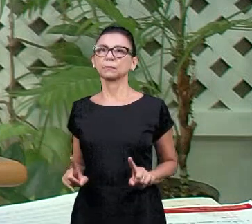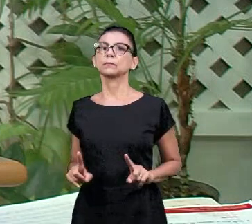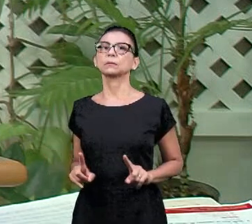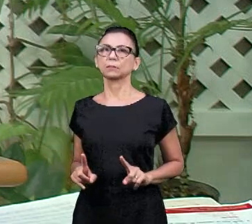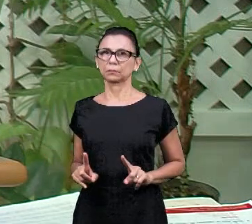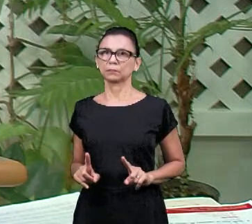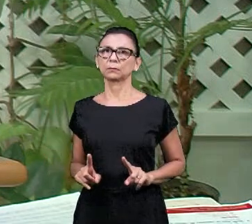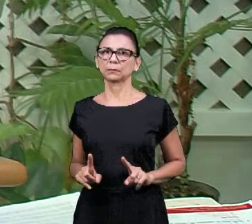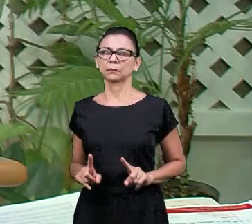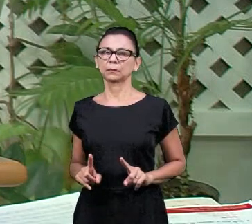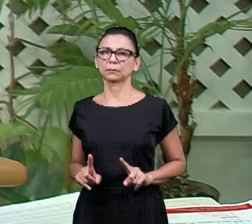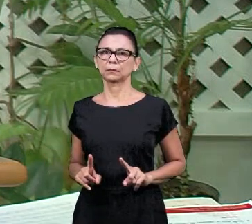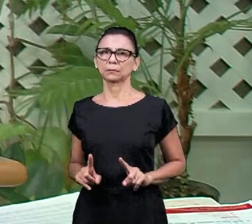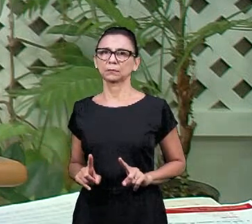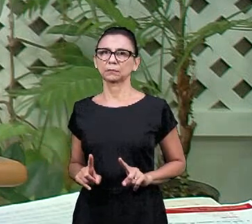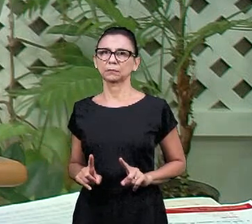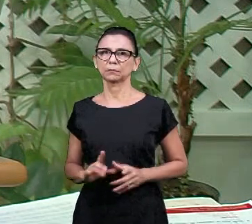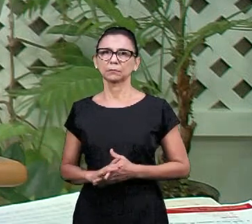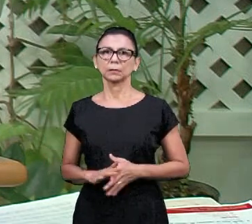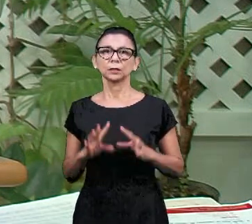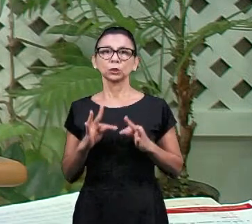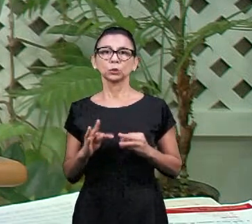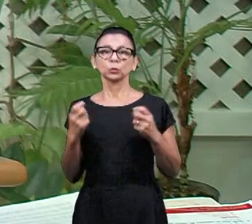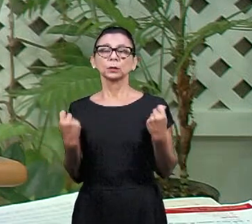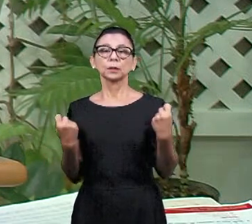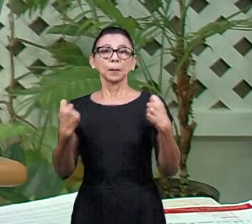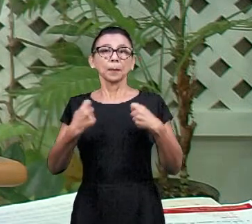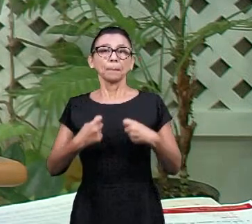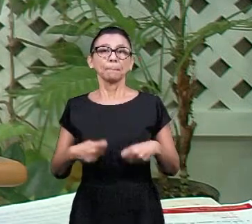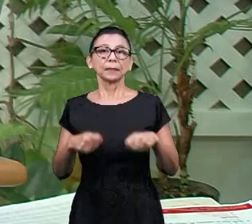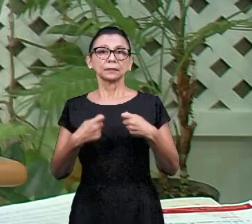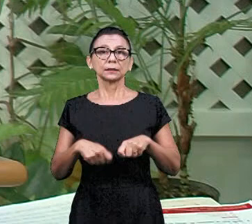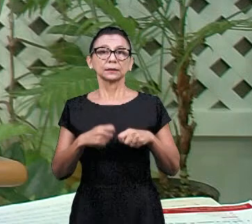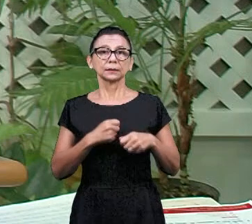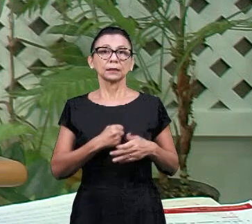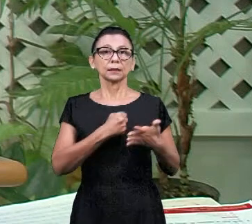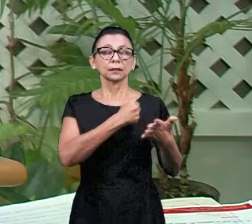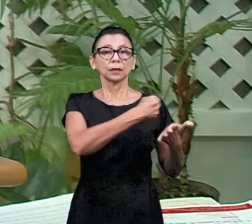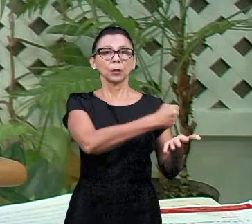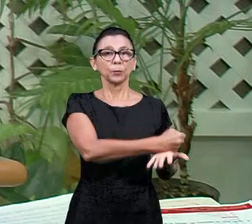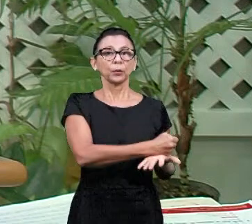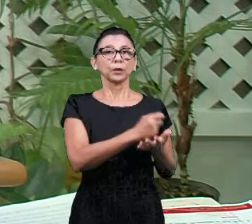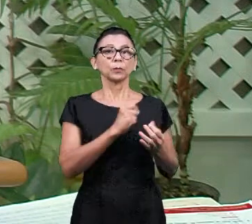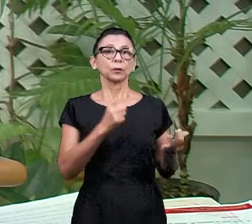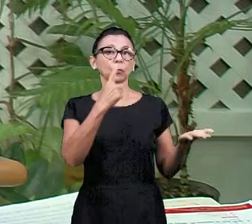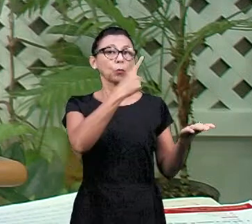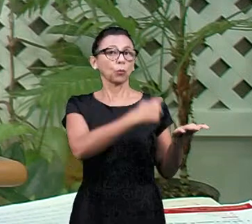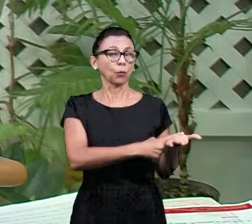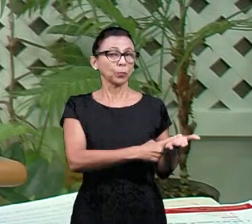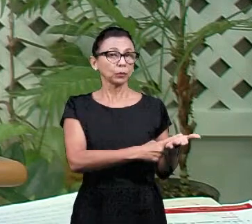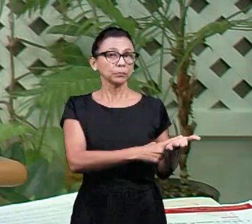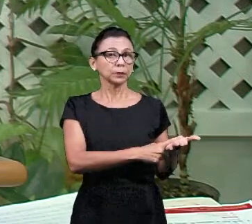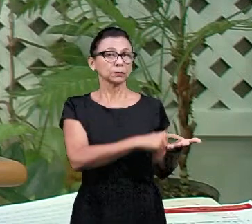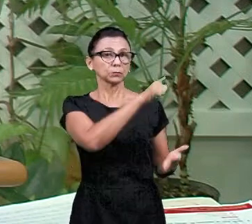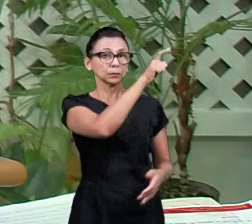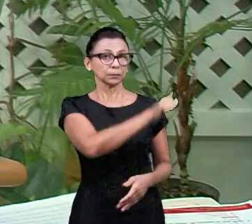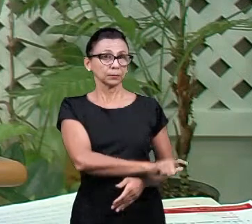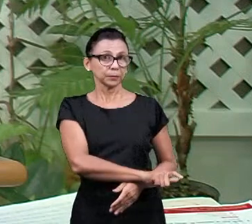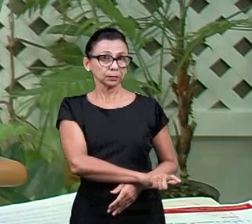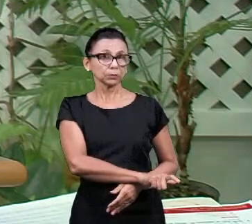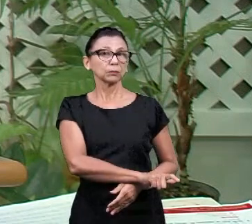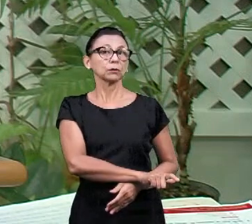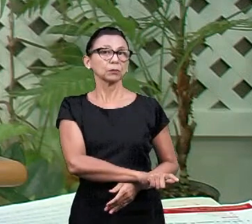les deux argent, les deux monnaies. Qu'est-ce que c'est ça? C'est votre engagement avec cette vie. Deux, c'est